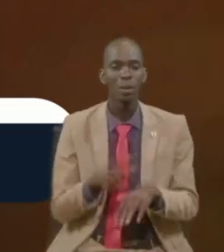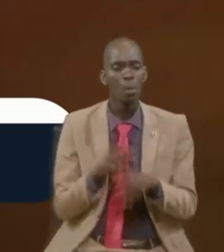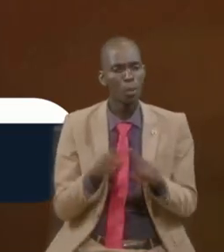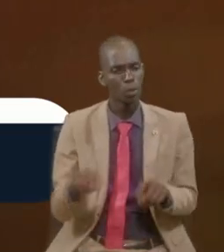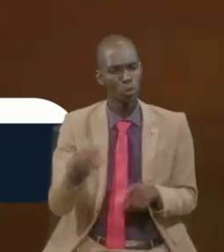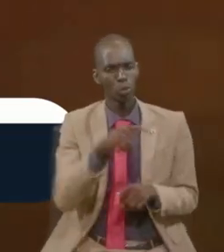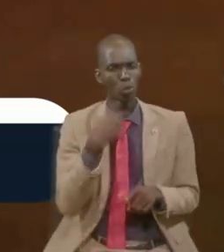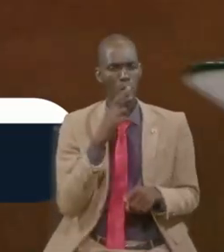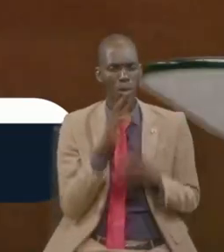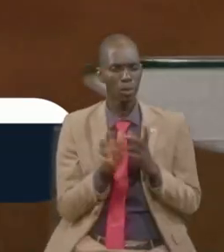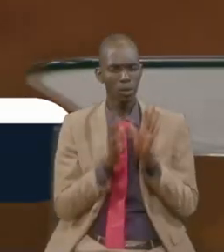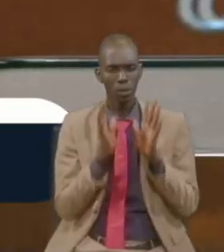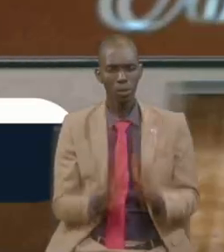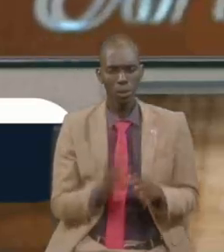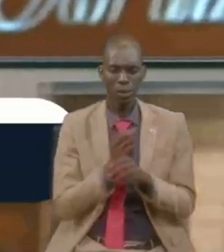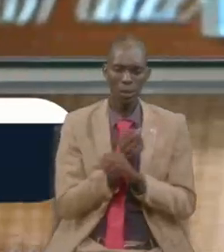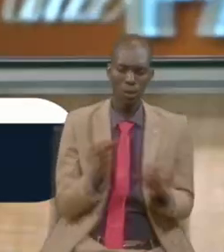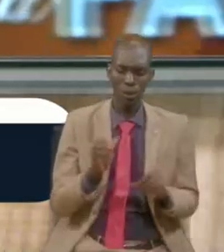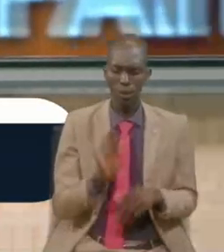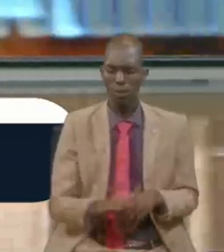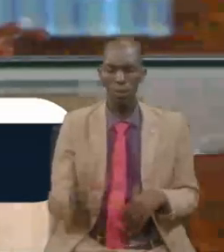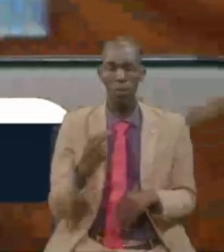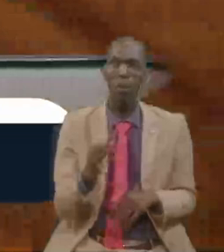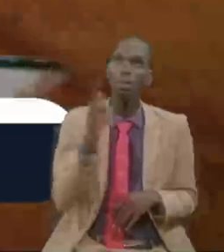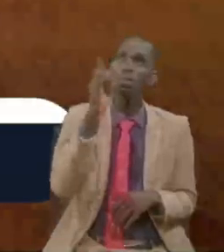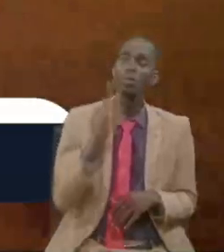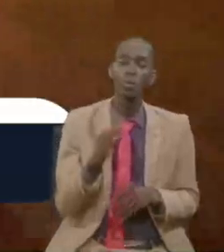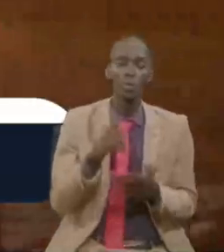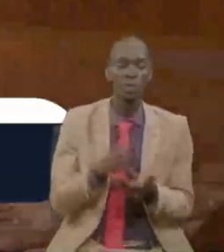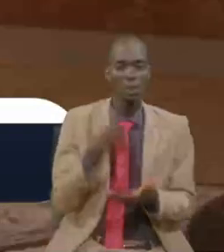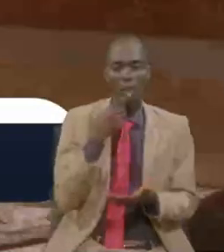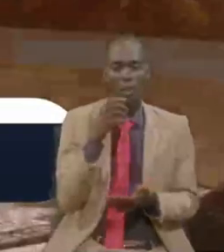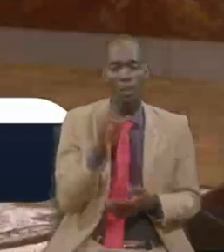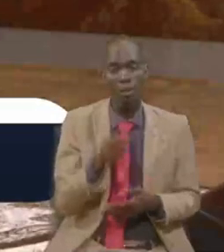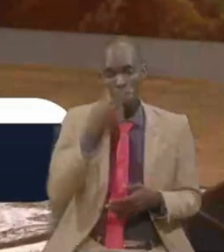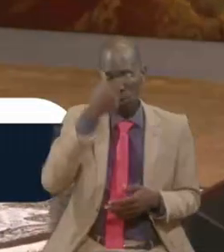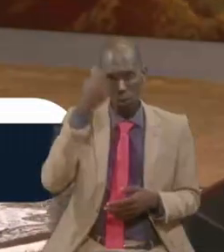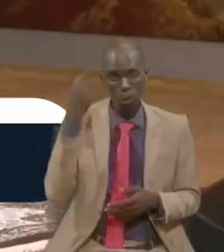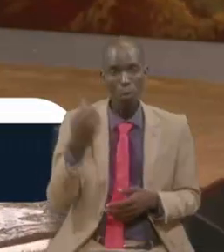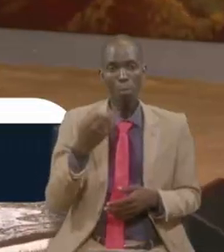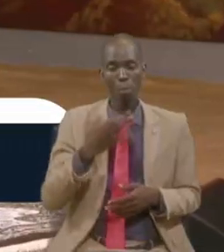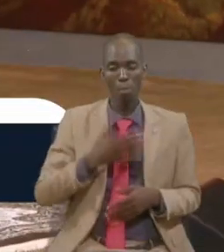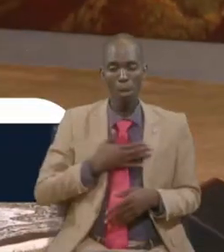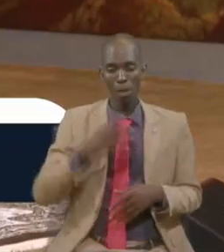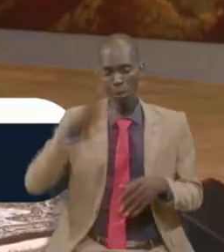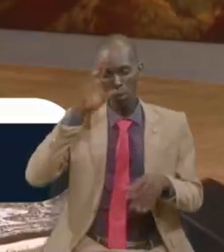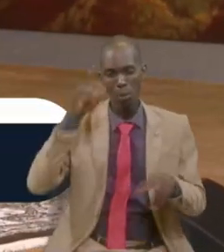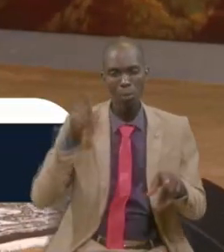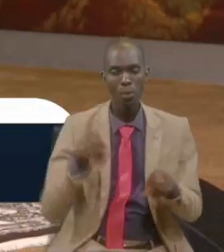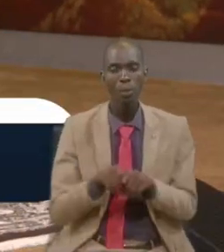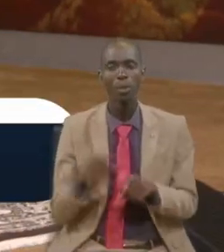à la course, mais ceux qui sont frères, nés de nouveau, enfants de Dieu, parce que nous sommes